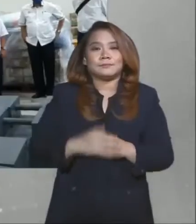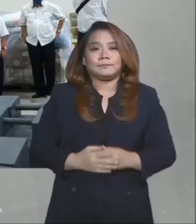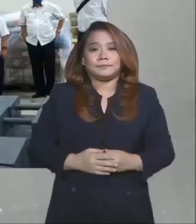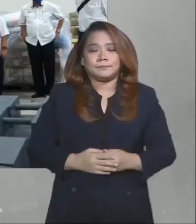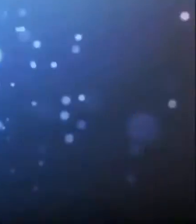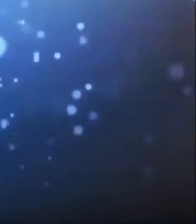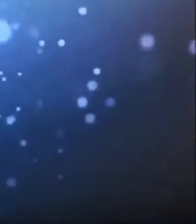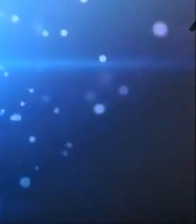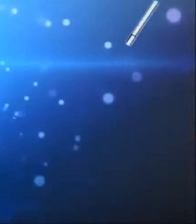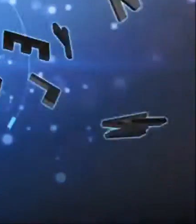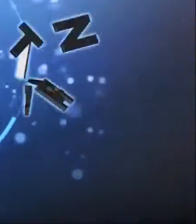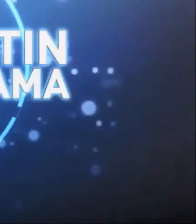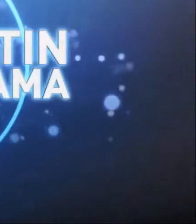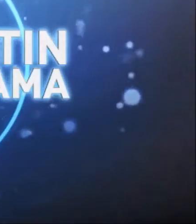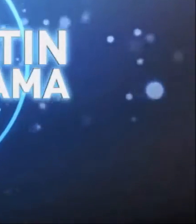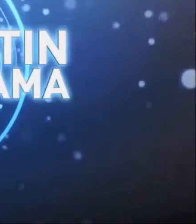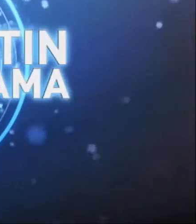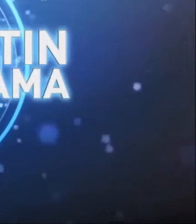Hi Ho